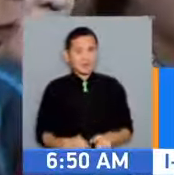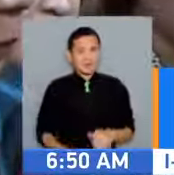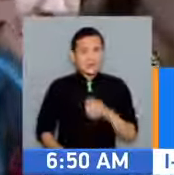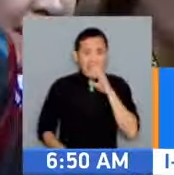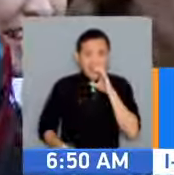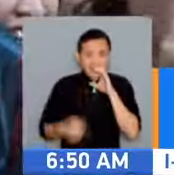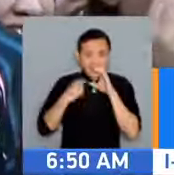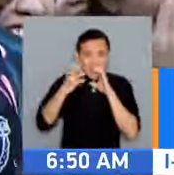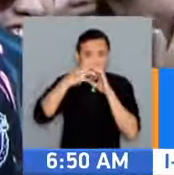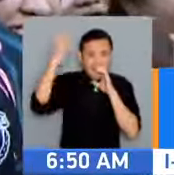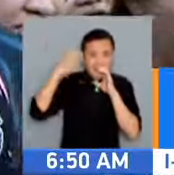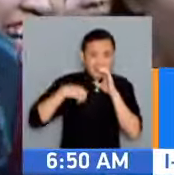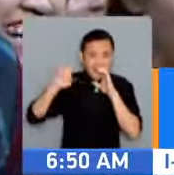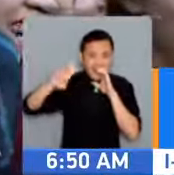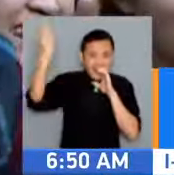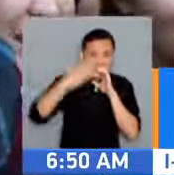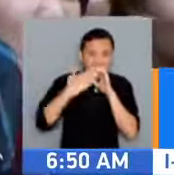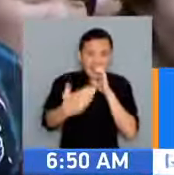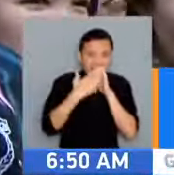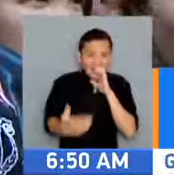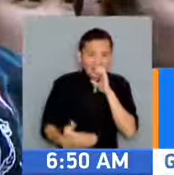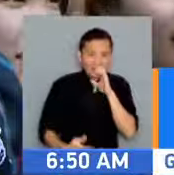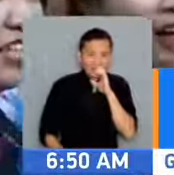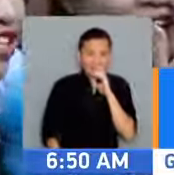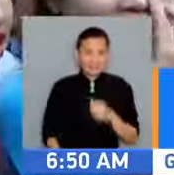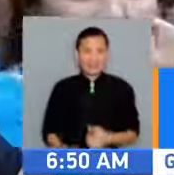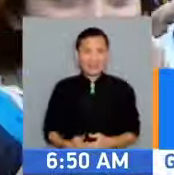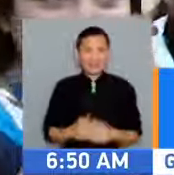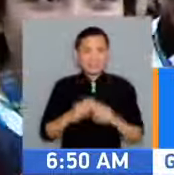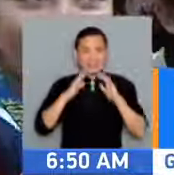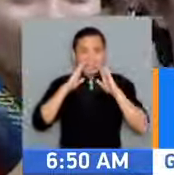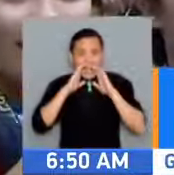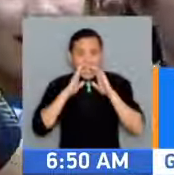bagan. Tsaka shout out!